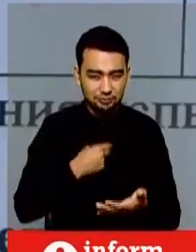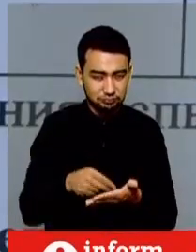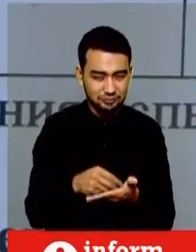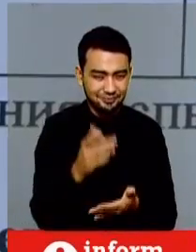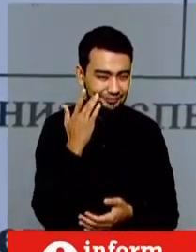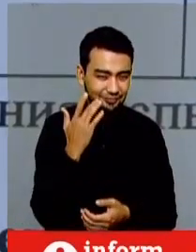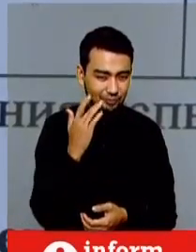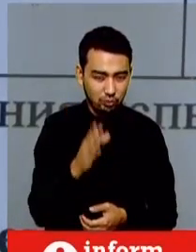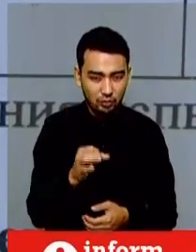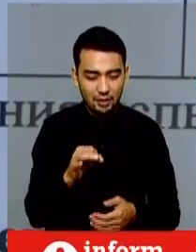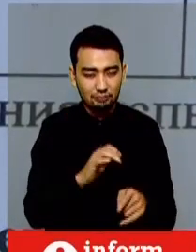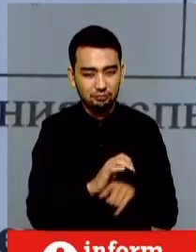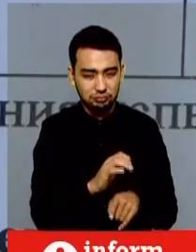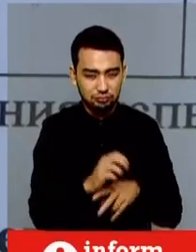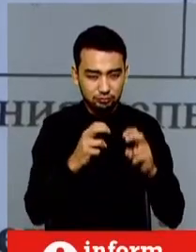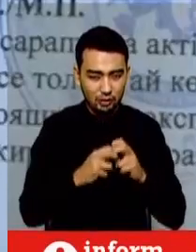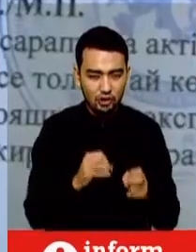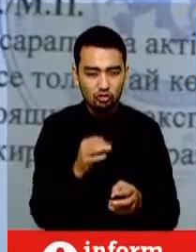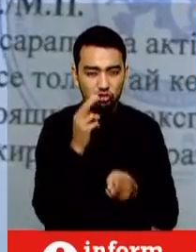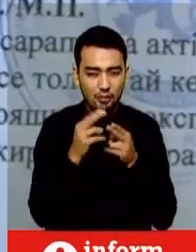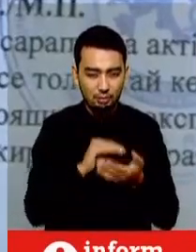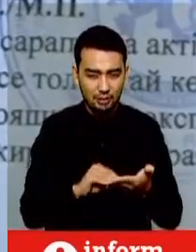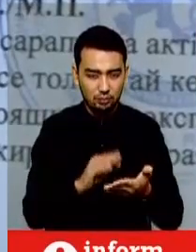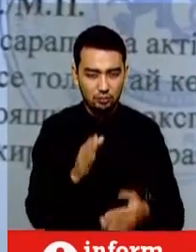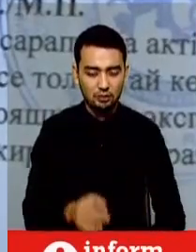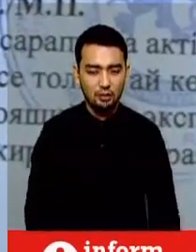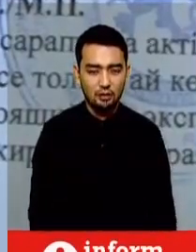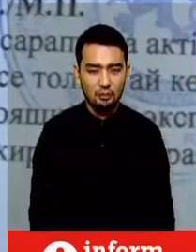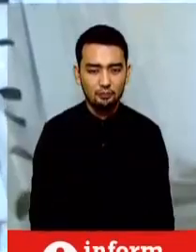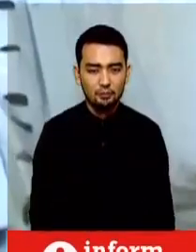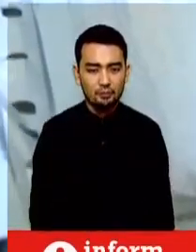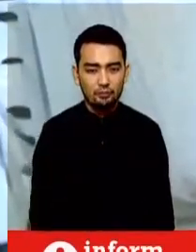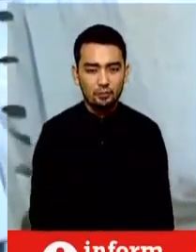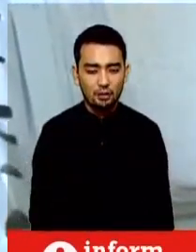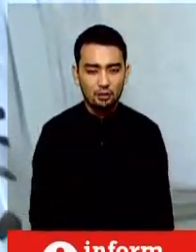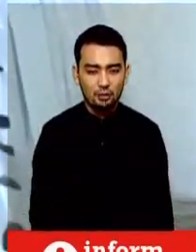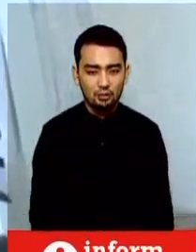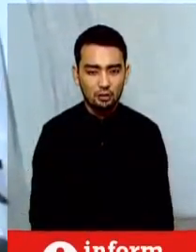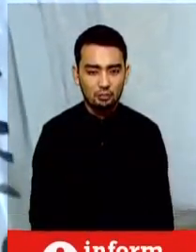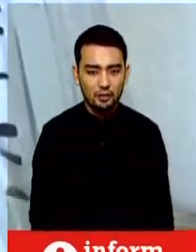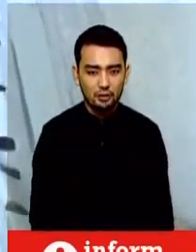же марки, сдавать на экспертизы и писать жалобы. Людмила Батюшкина, Ирина Ненашева, Информбюро, Карагандинская область.